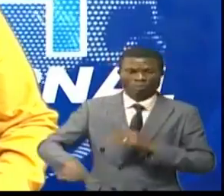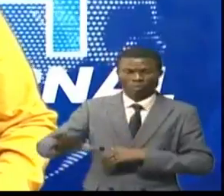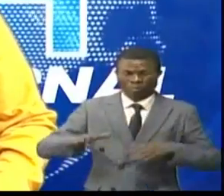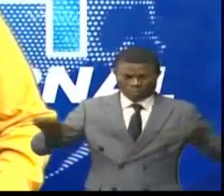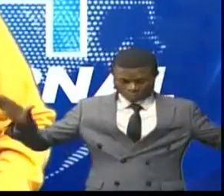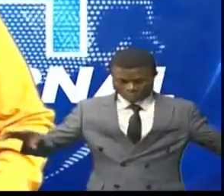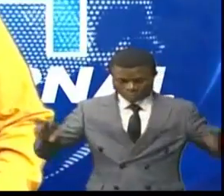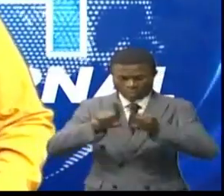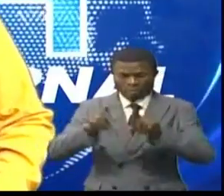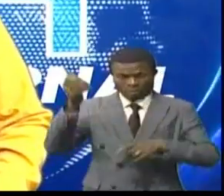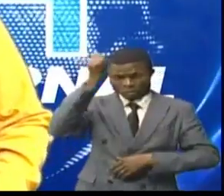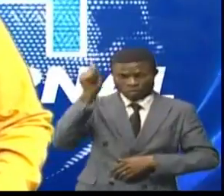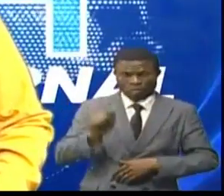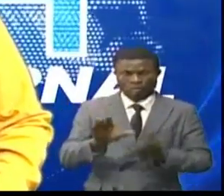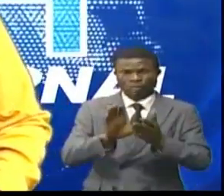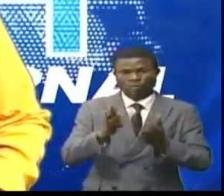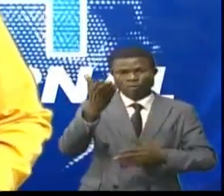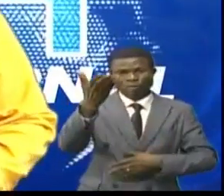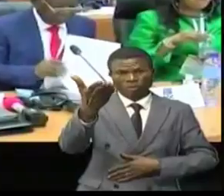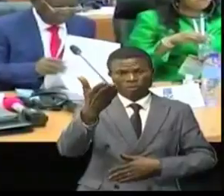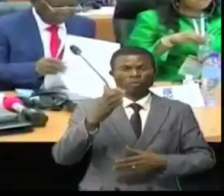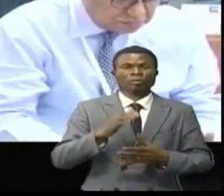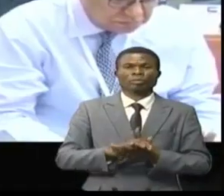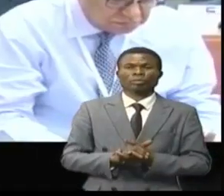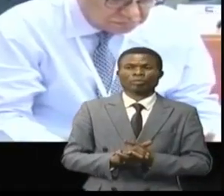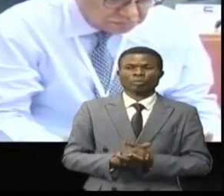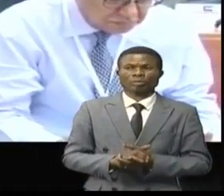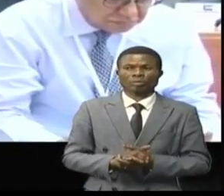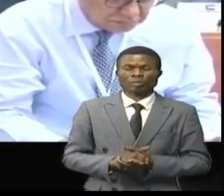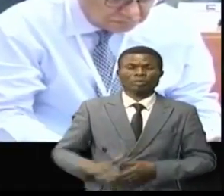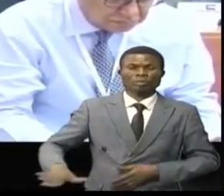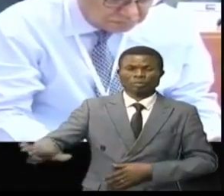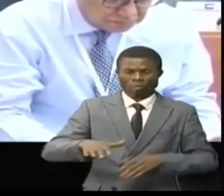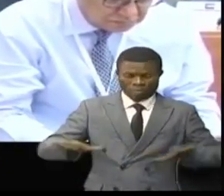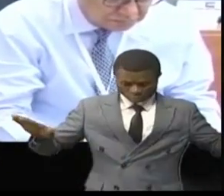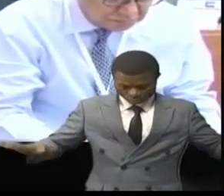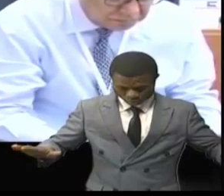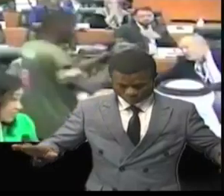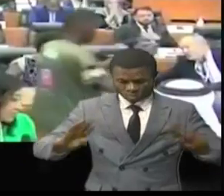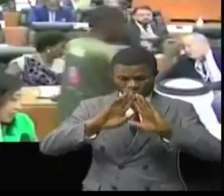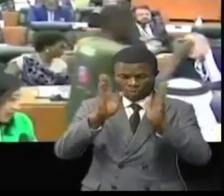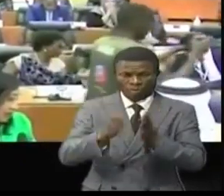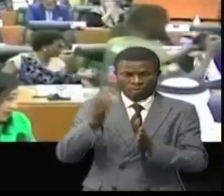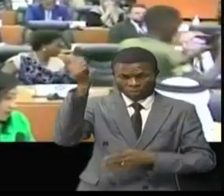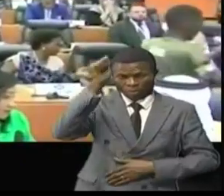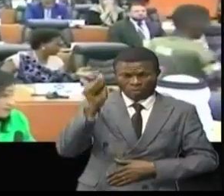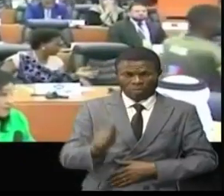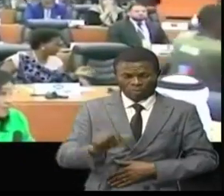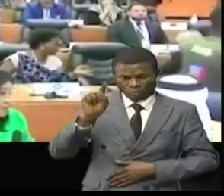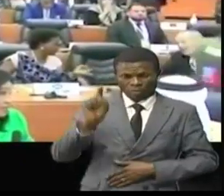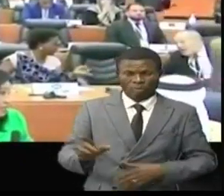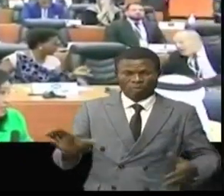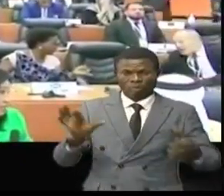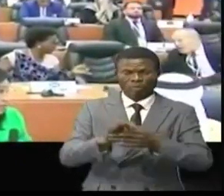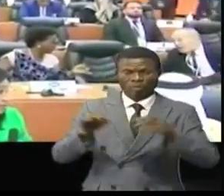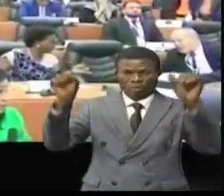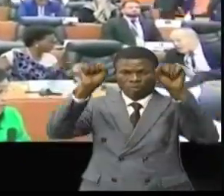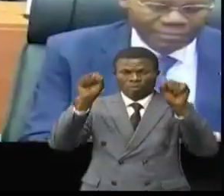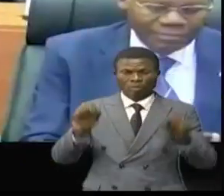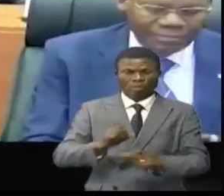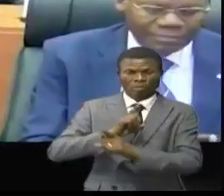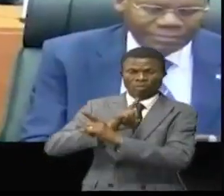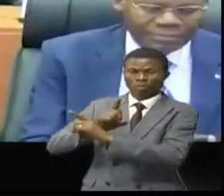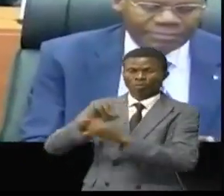africains. Un reportage de Sandra Nyangui. Le gouvernement arabe et africain sont appelés à établir des systèmes de